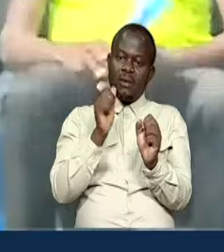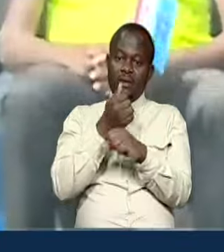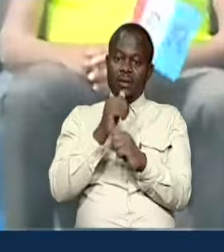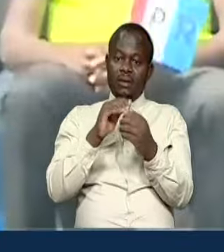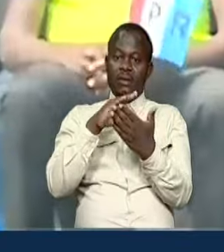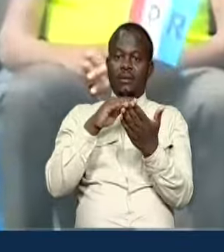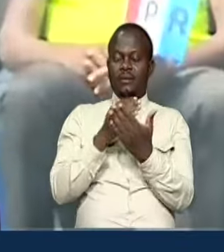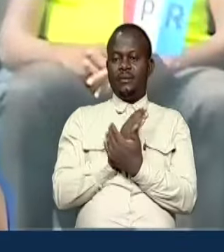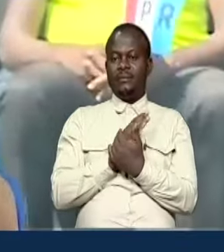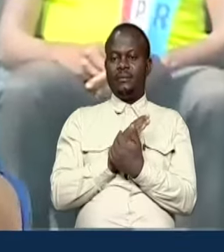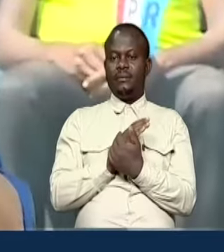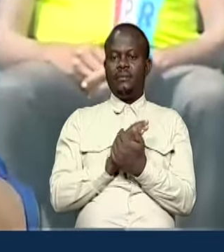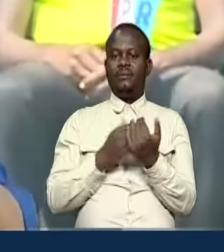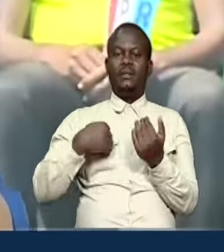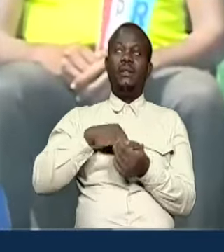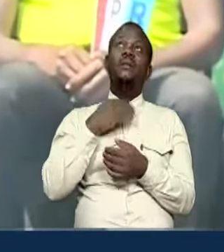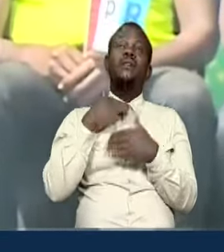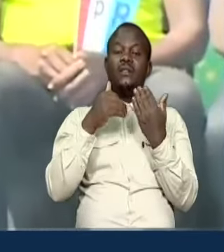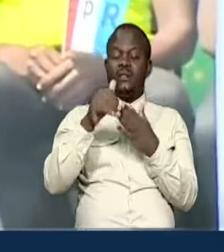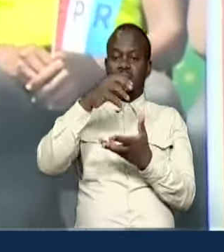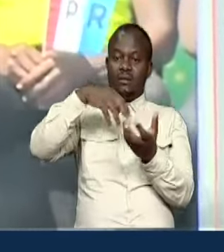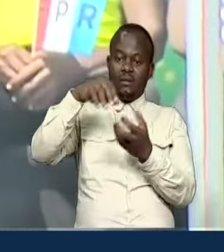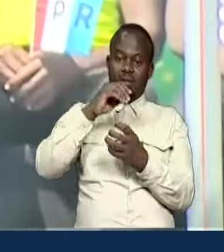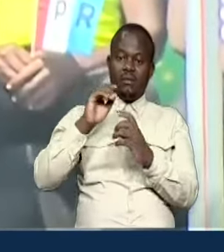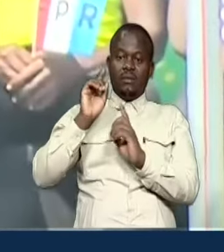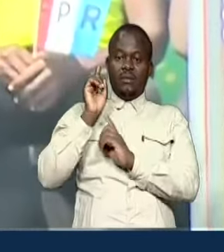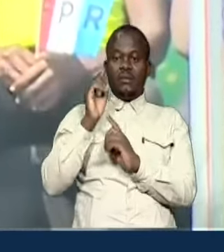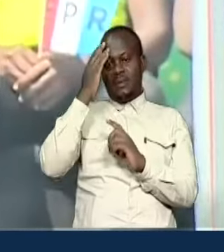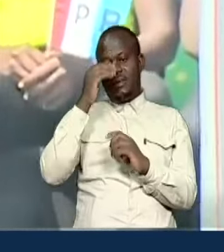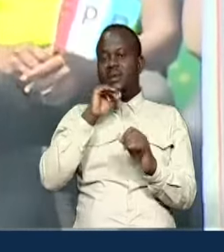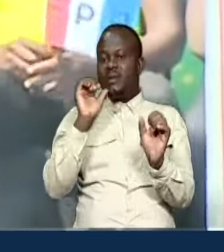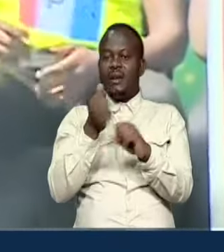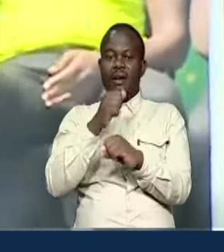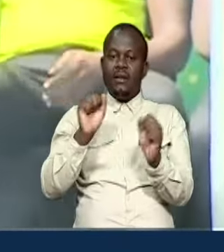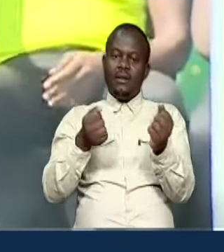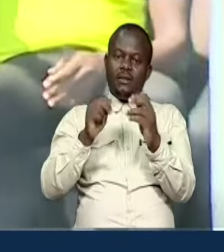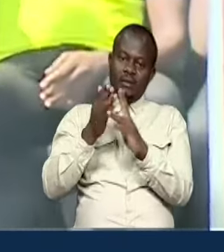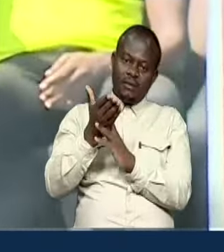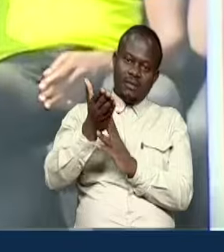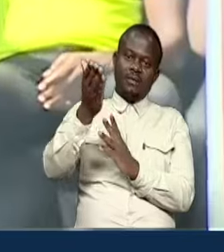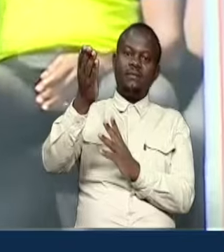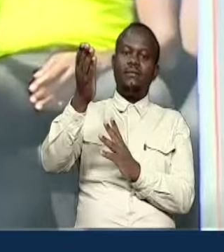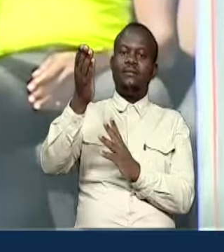umutekano bifuza guhungabanya umutekano nabo barabizi ko ntaho bamenera